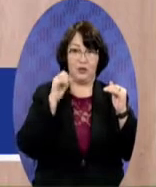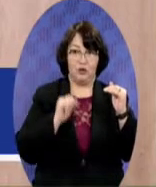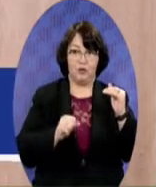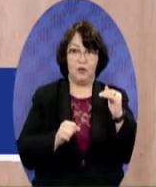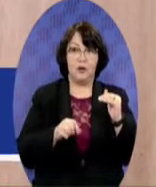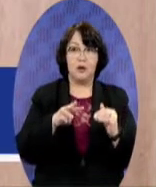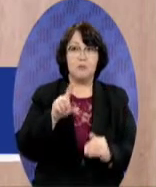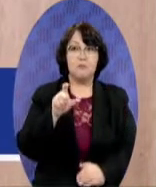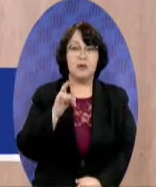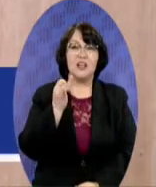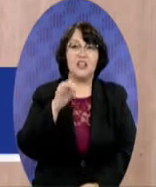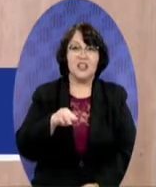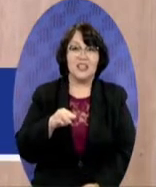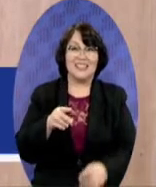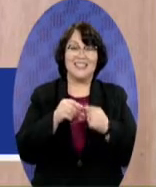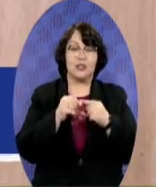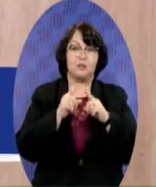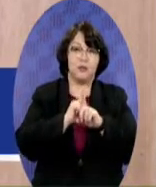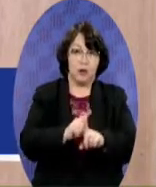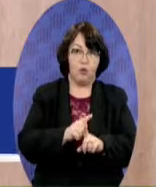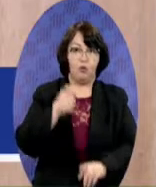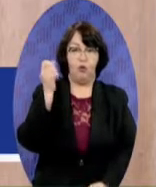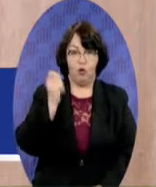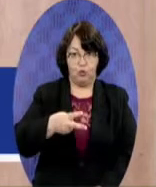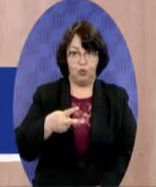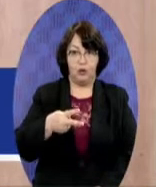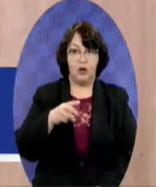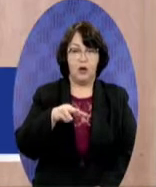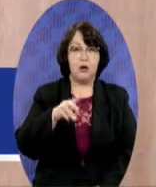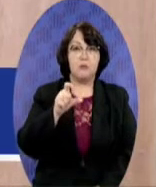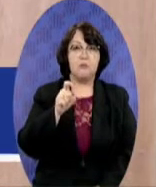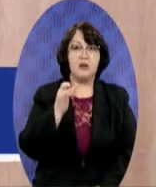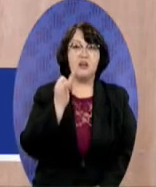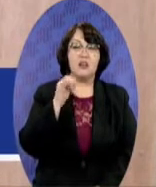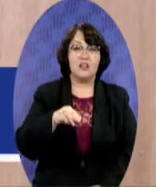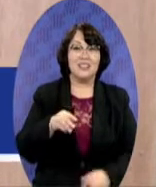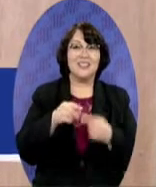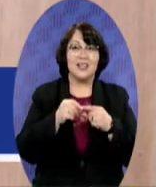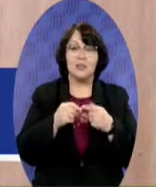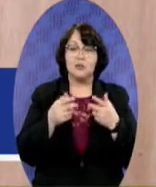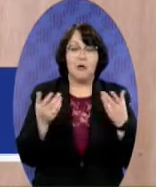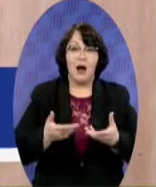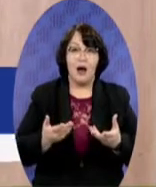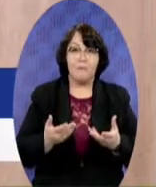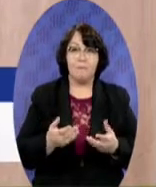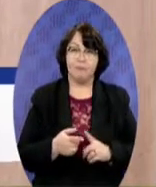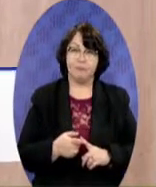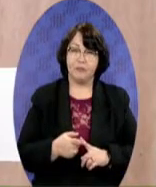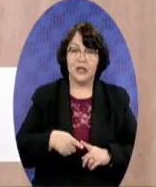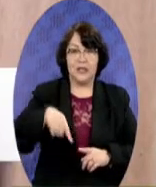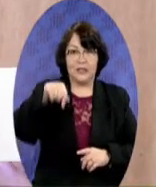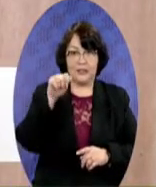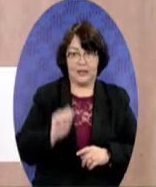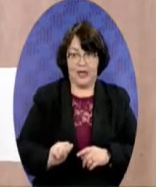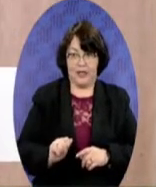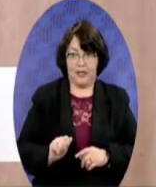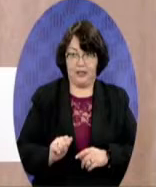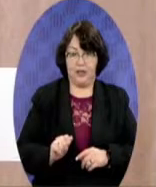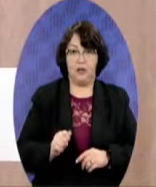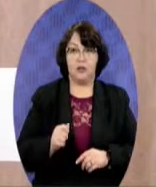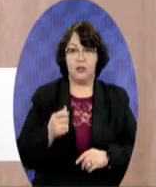мэрит зарчмаараа нэгдүгürt явдаг болсон. Хоёрдугаарт энэ өөрөөр хэлвэл мэрит зарчмаар шатлж явдаг болсноор ямар ач холбогдолтой вэ гэхээр цалингийн